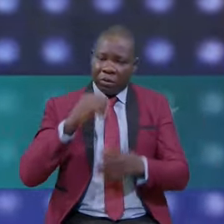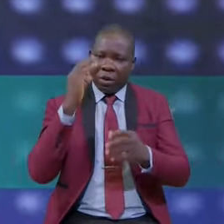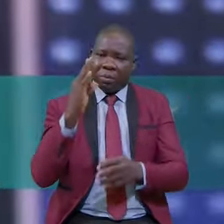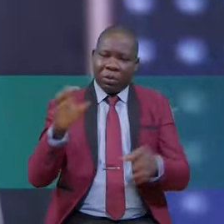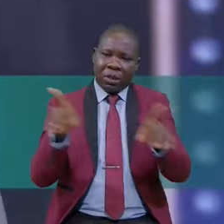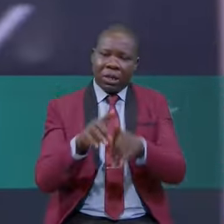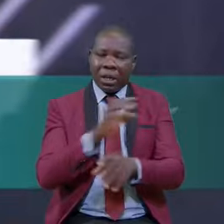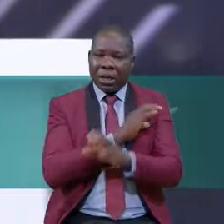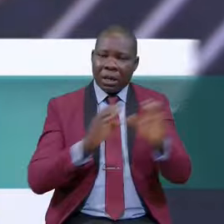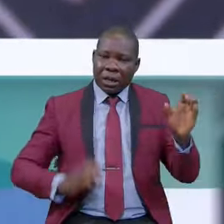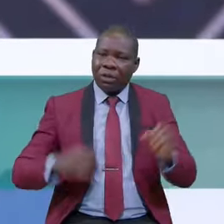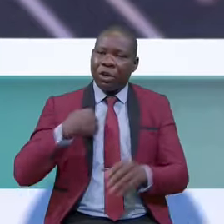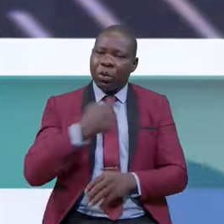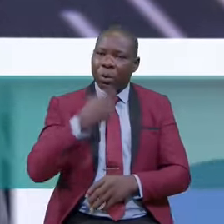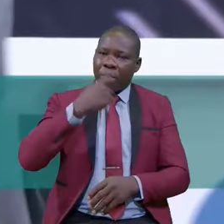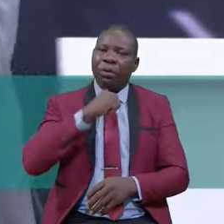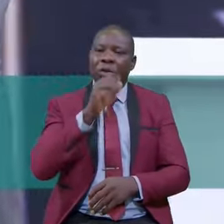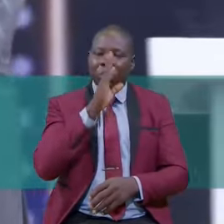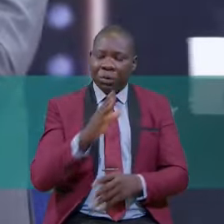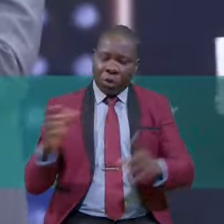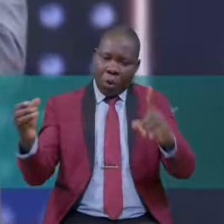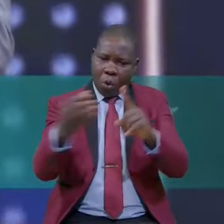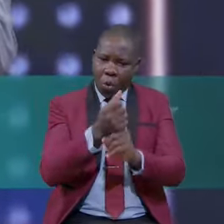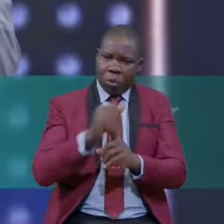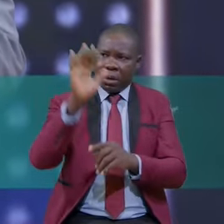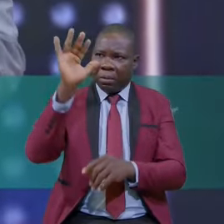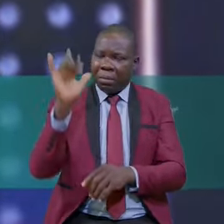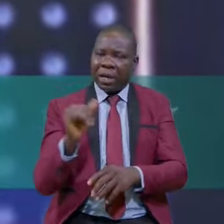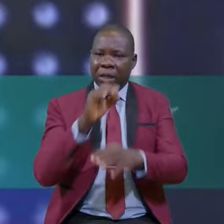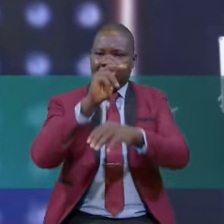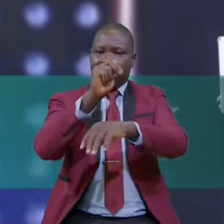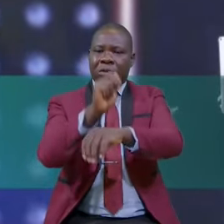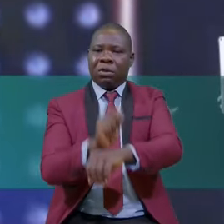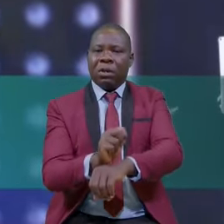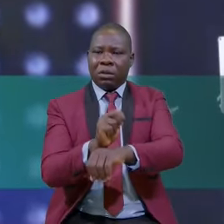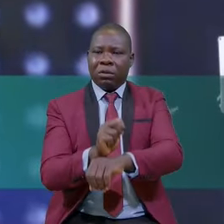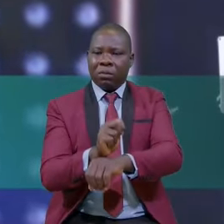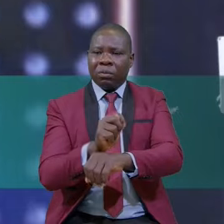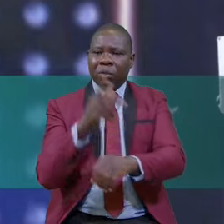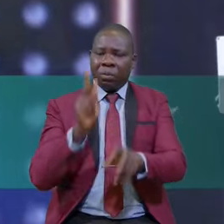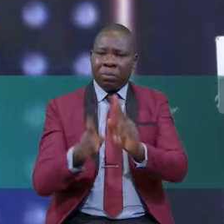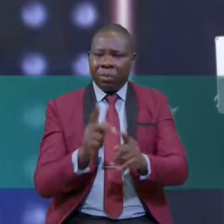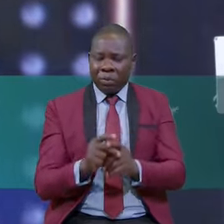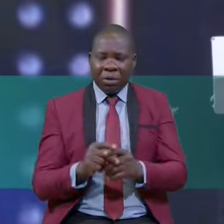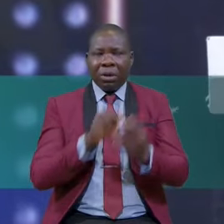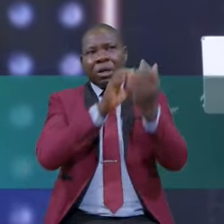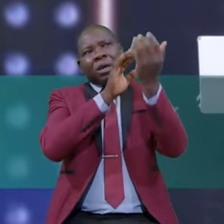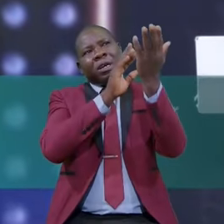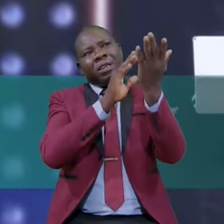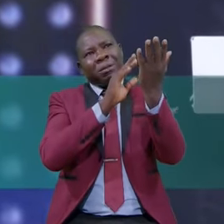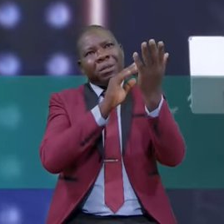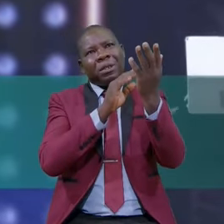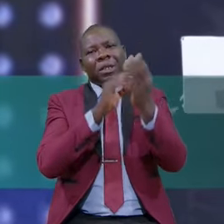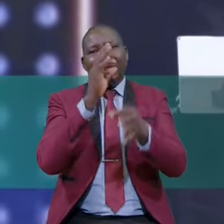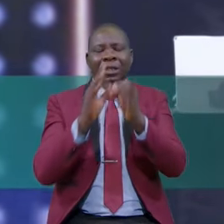Christ, nous ne devons pas être liés par les traditions. Vous savez, les gens respectent. Ah, voici comment je dois. Et quand je